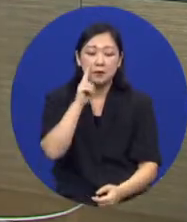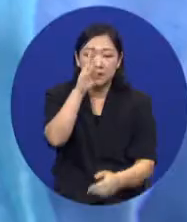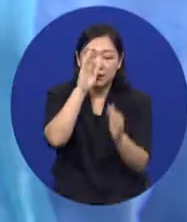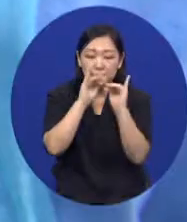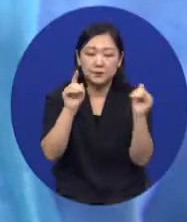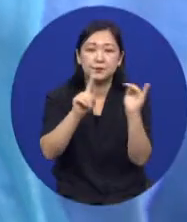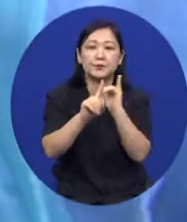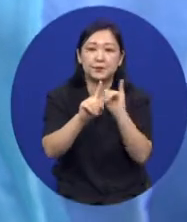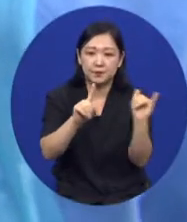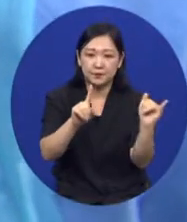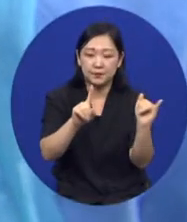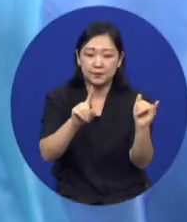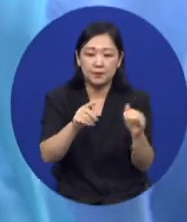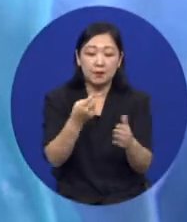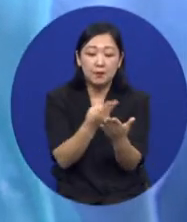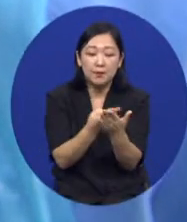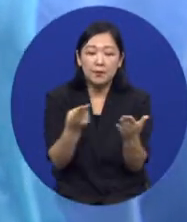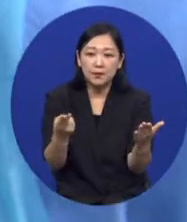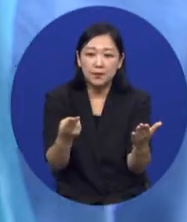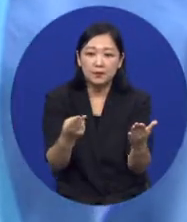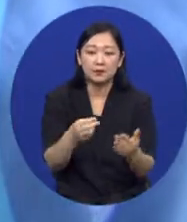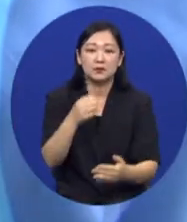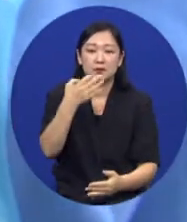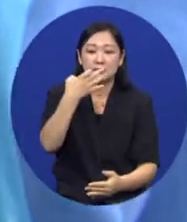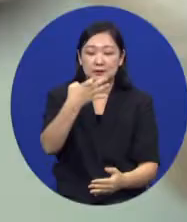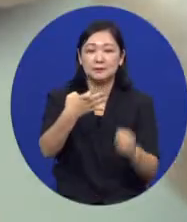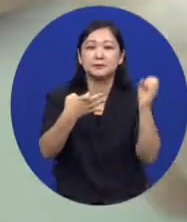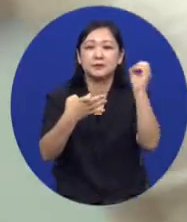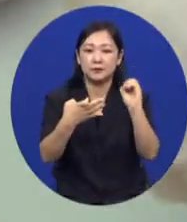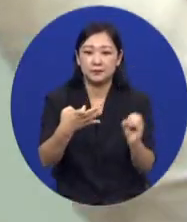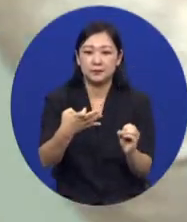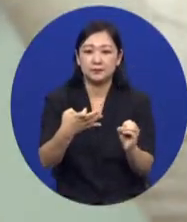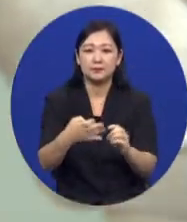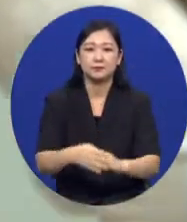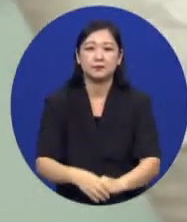자는 한 명이며 병상 가동률은 14% 입니다